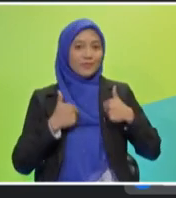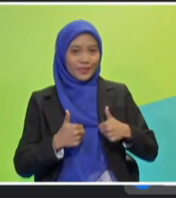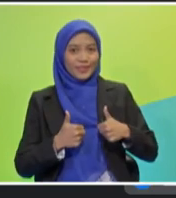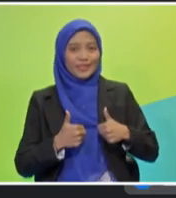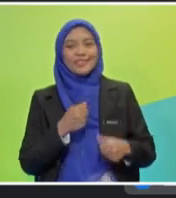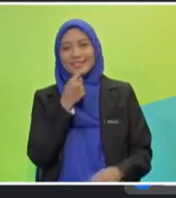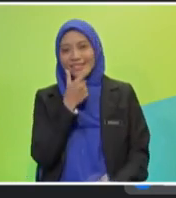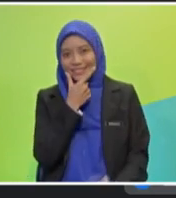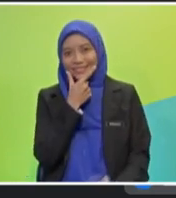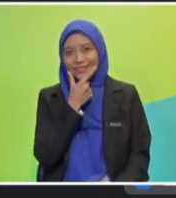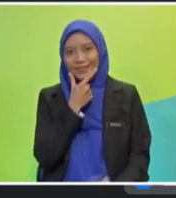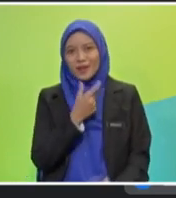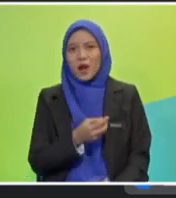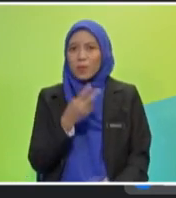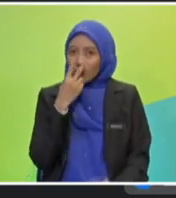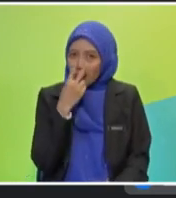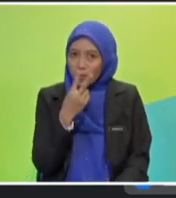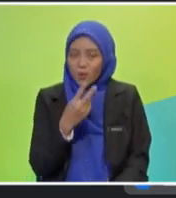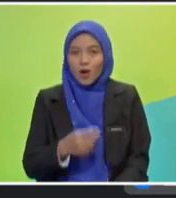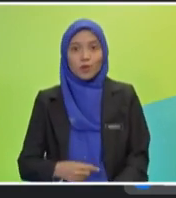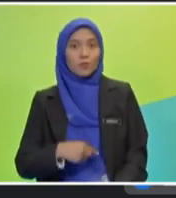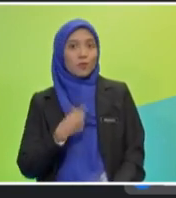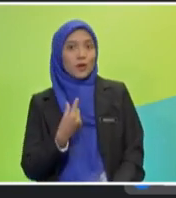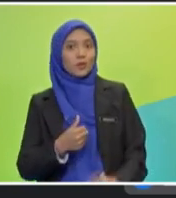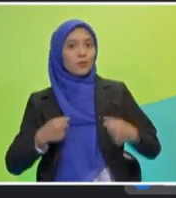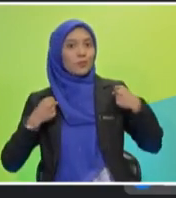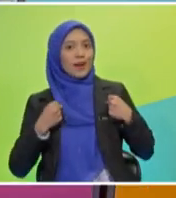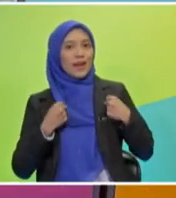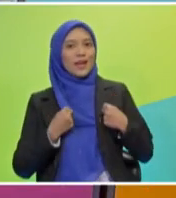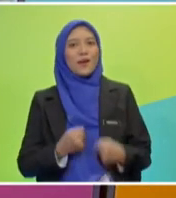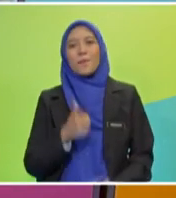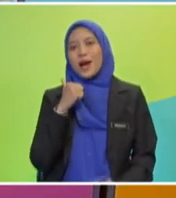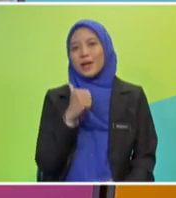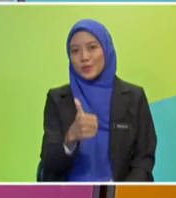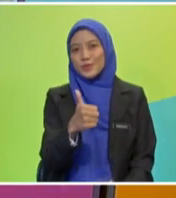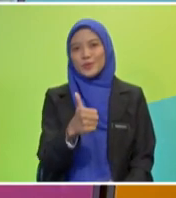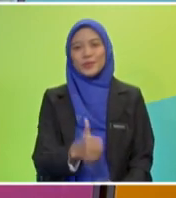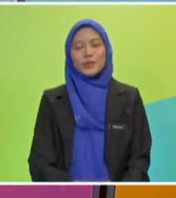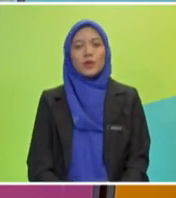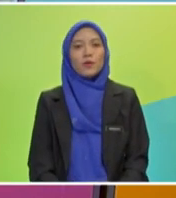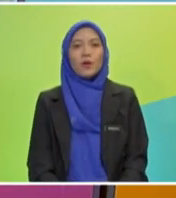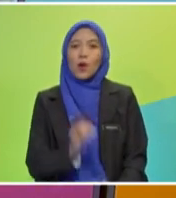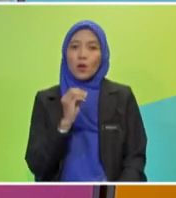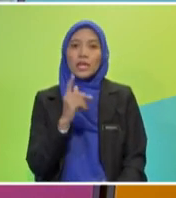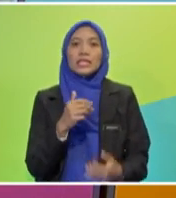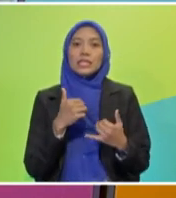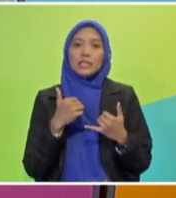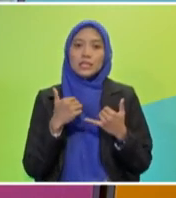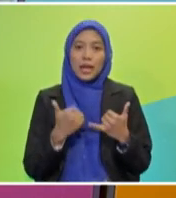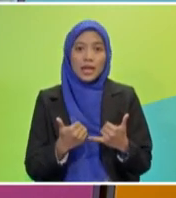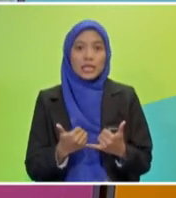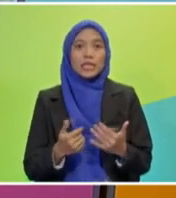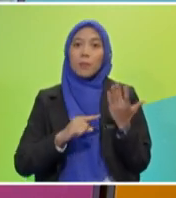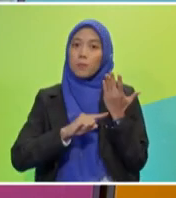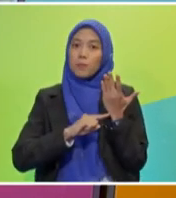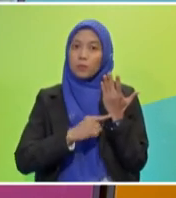Senyum. Nampak semangat betul si Iman tu ya. Baik, bagus Iman. Baiklah, mari kita mulakan ya Mira.